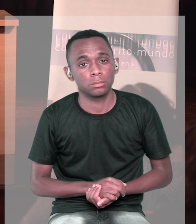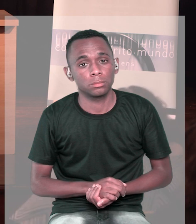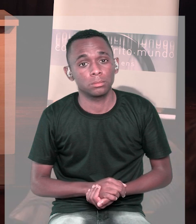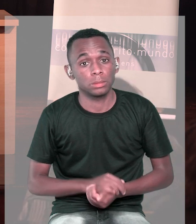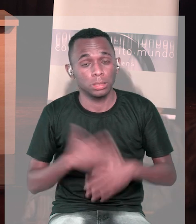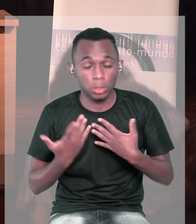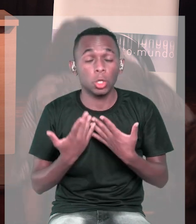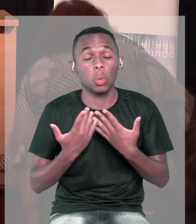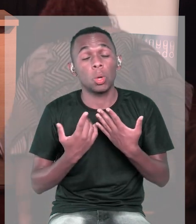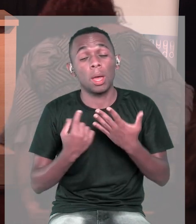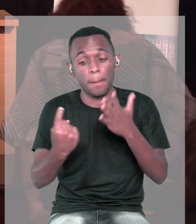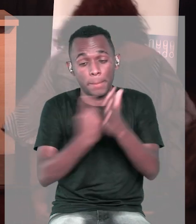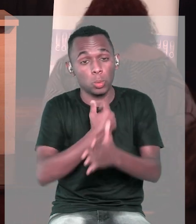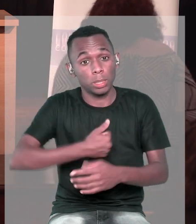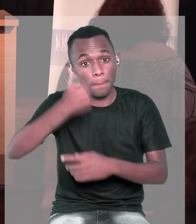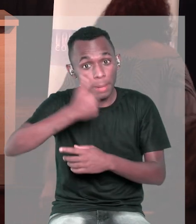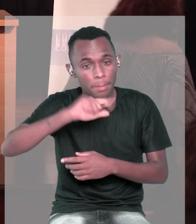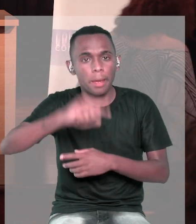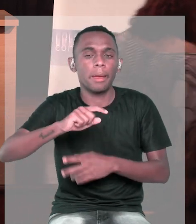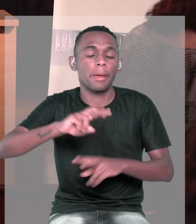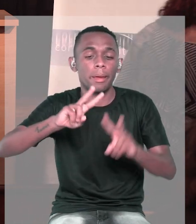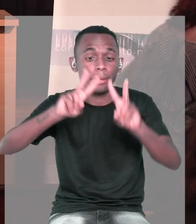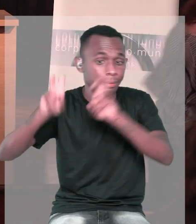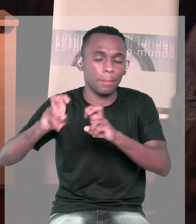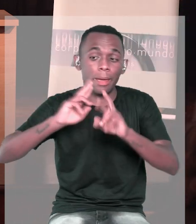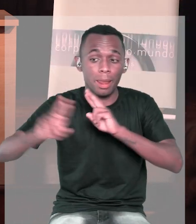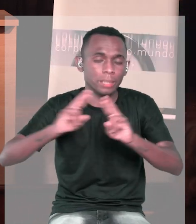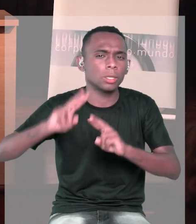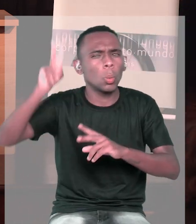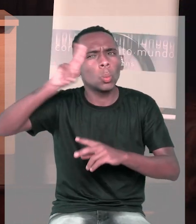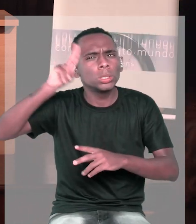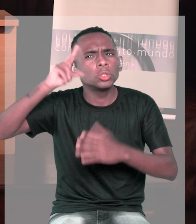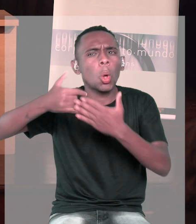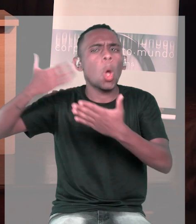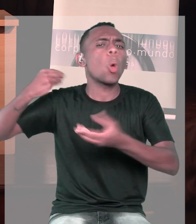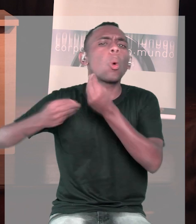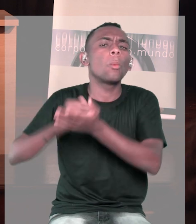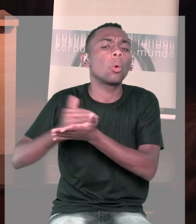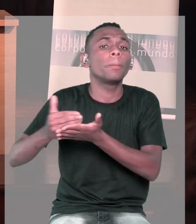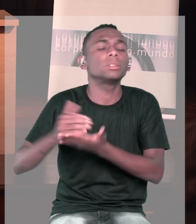Para a primeira pergunta, que é a pergunta ligada à questão histórica de quando que isso começou.